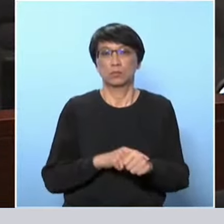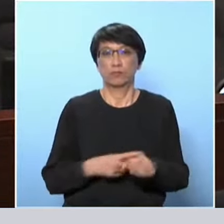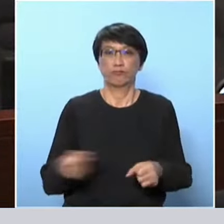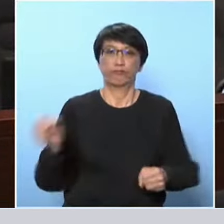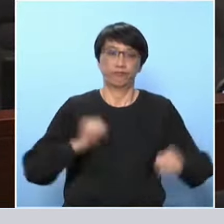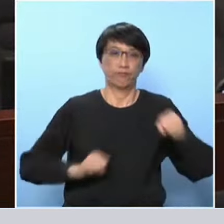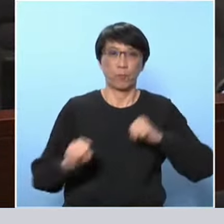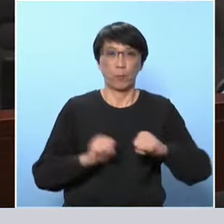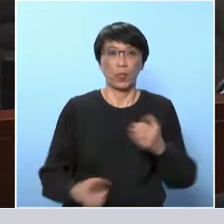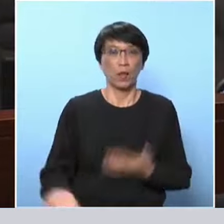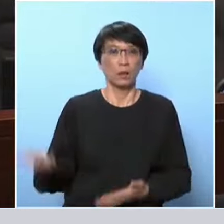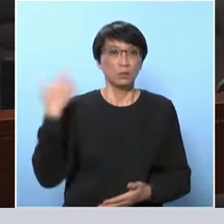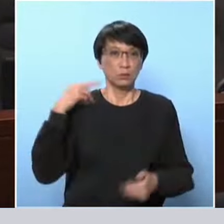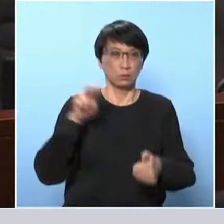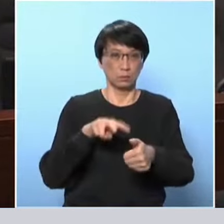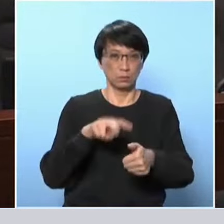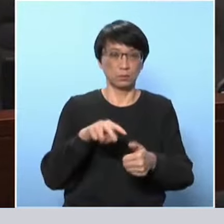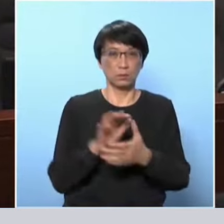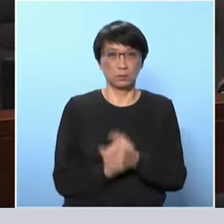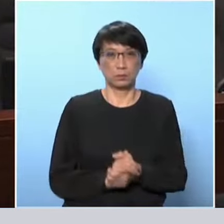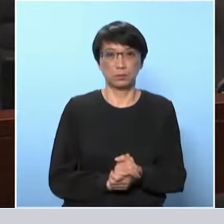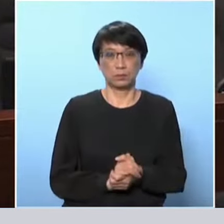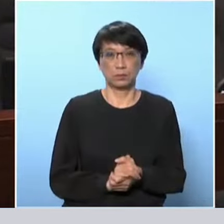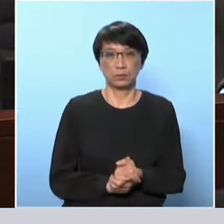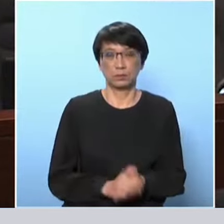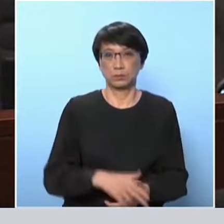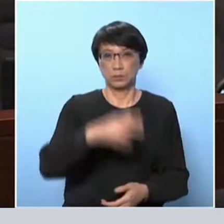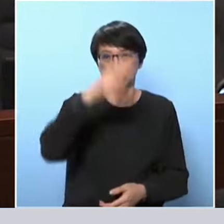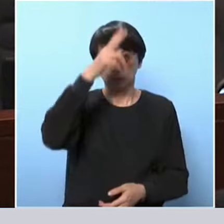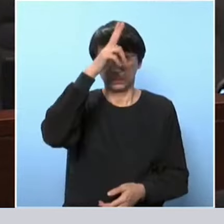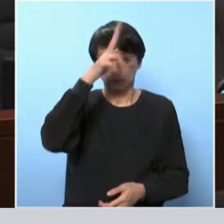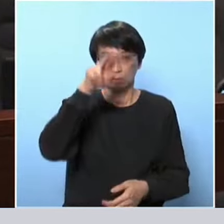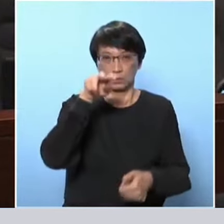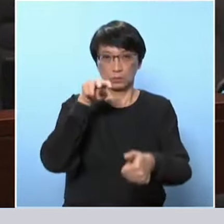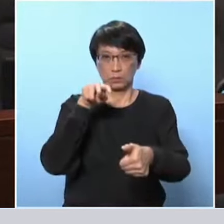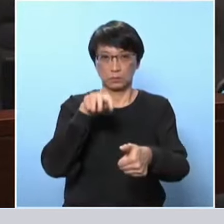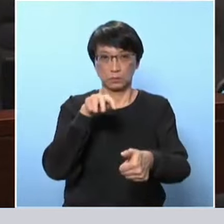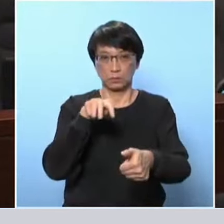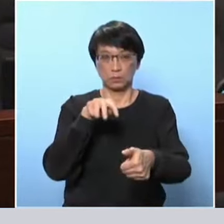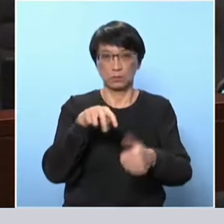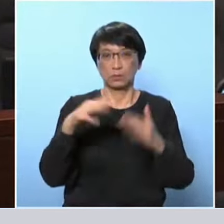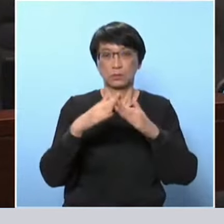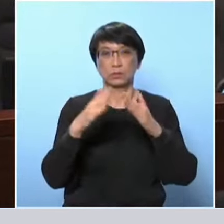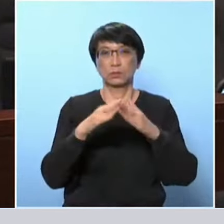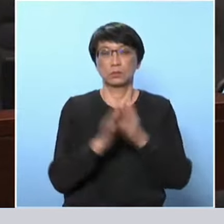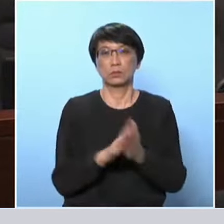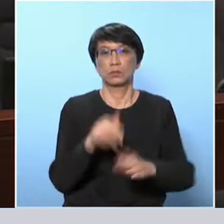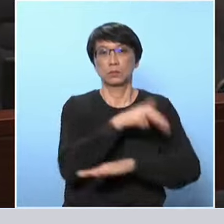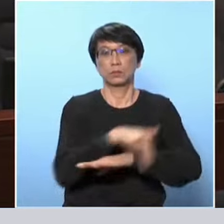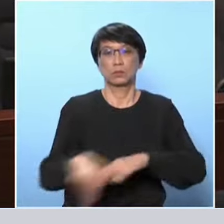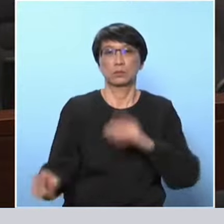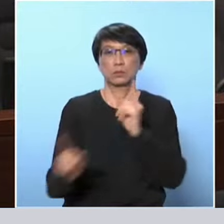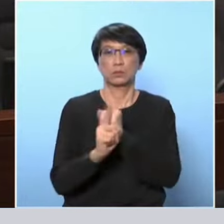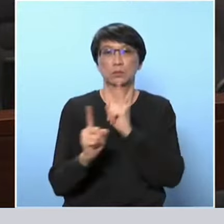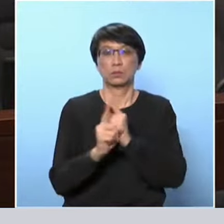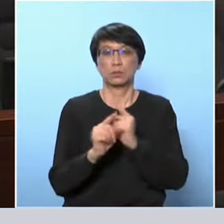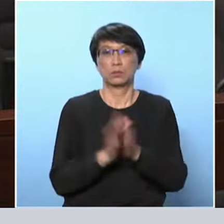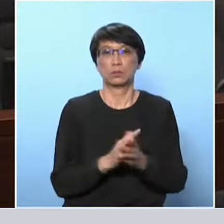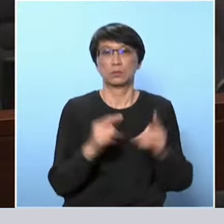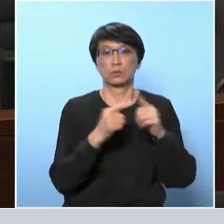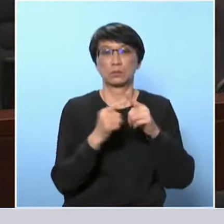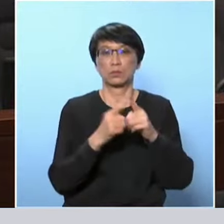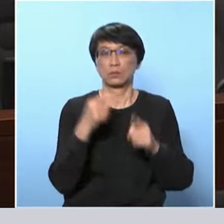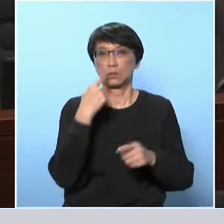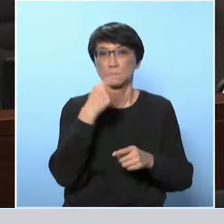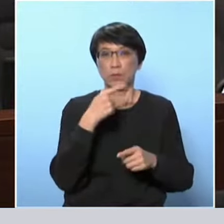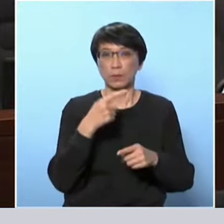其實以前嘅管理咧擺咗市政局下邊，咁咧亦都係並以香港規劃標準同埋準則係利用人口